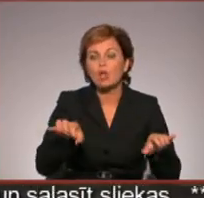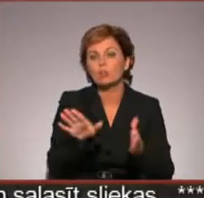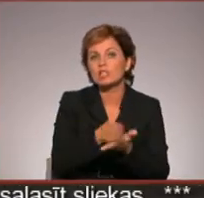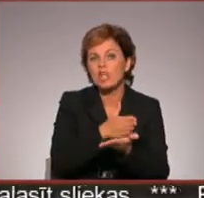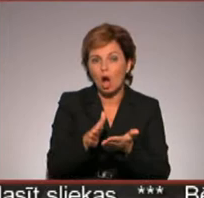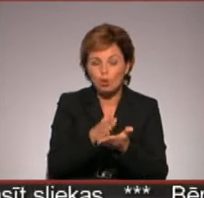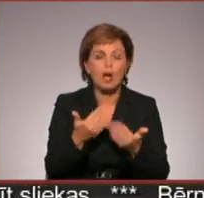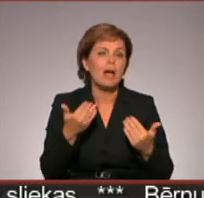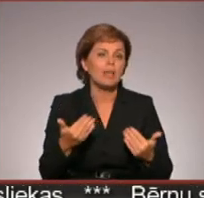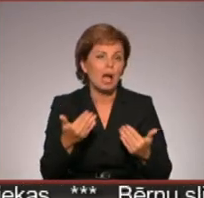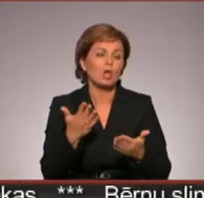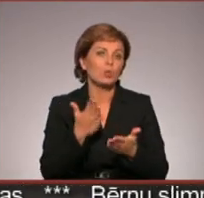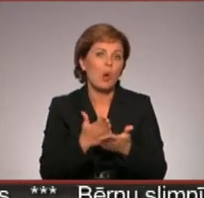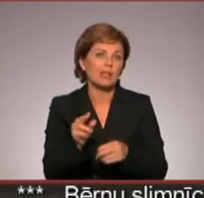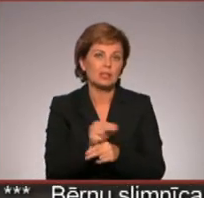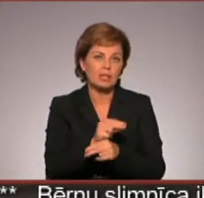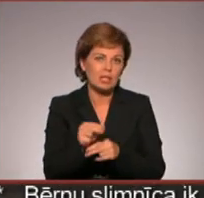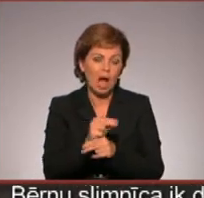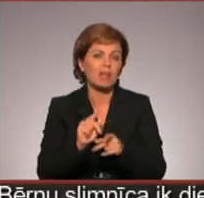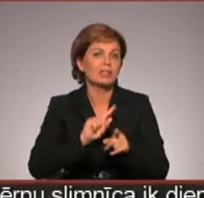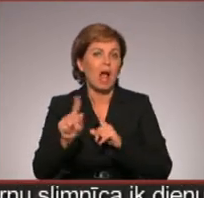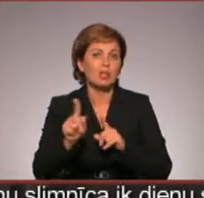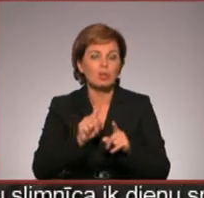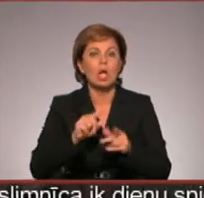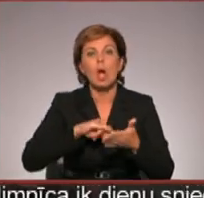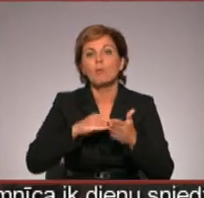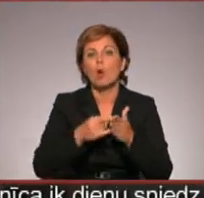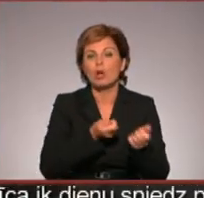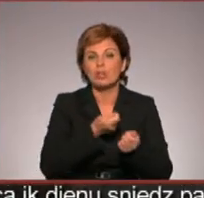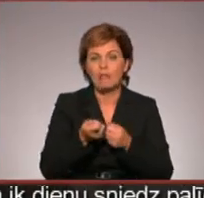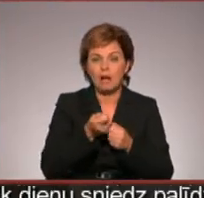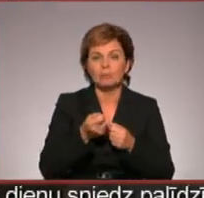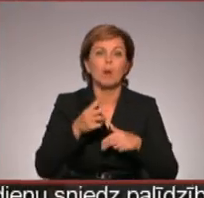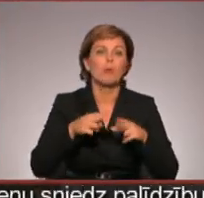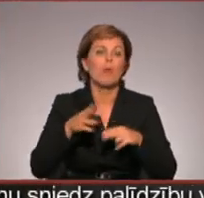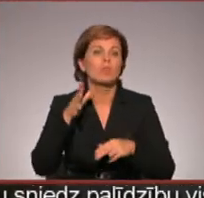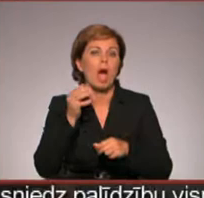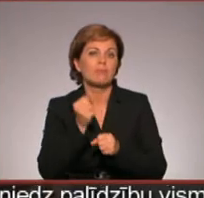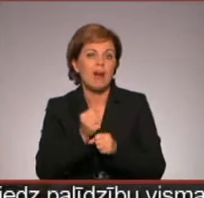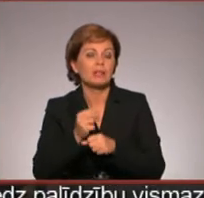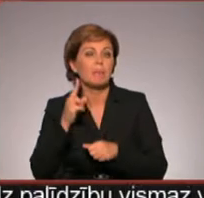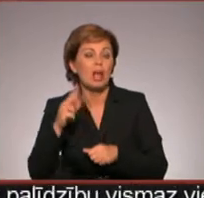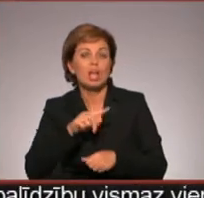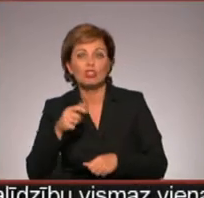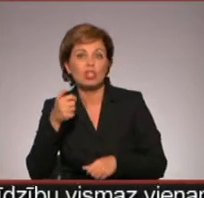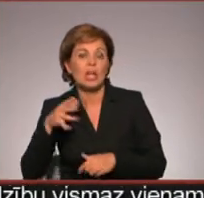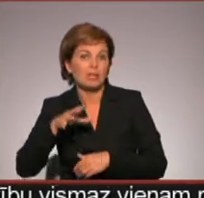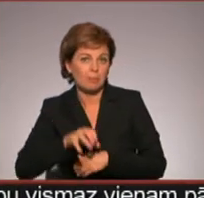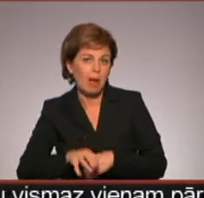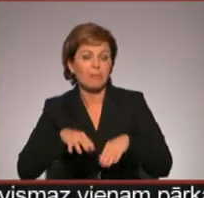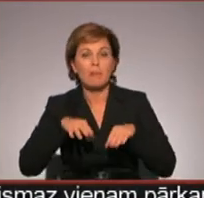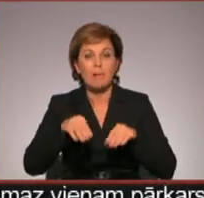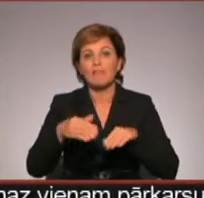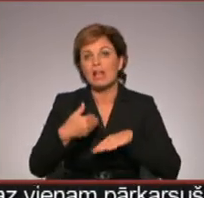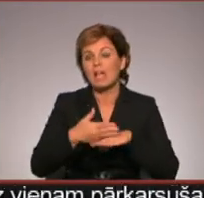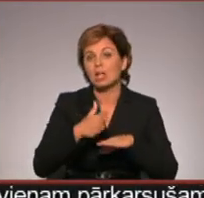rit pilnā sparā, tāpēc gan tranzītceļa rekonstrukcijas projekta vadītājs, gan būvdarbu veicēji ir pārliecināti, ka līdz šī gada beigām spēs paveikt lielāko daļu